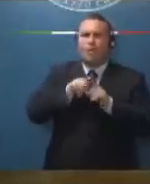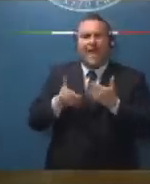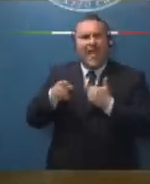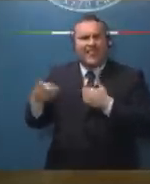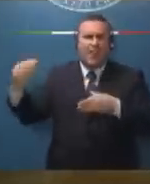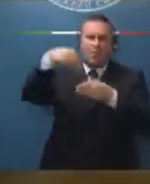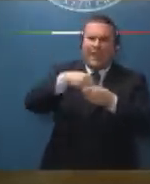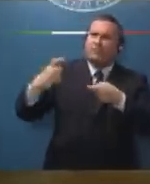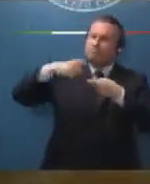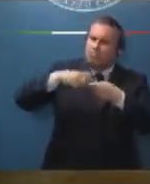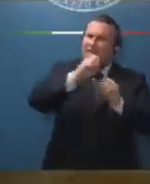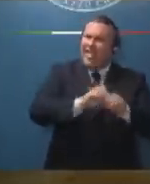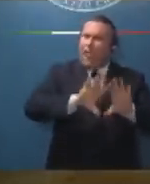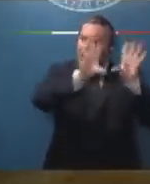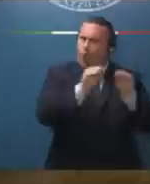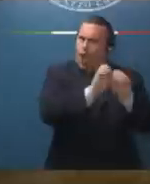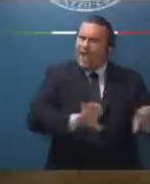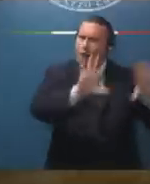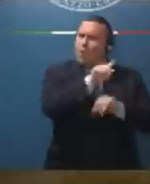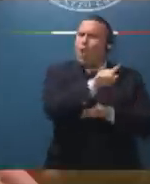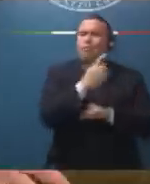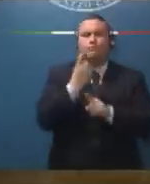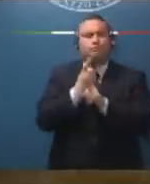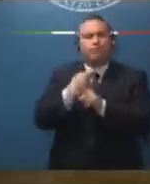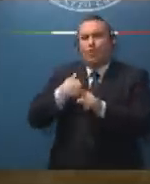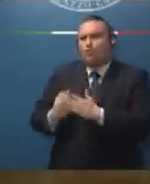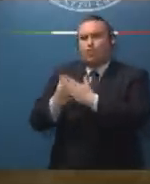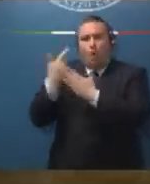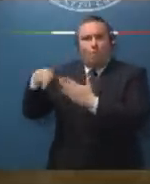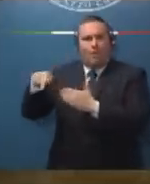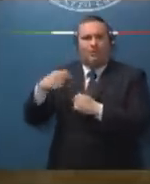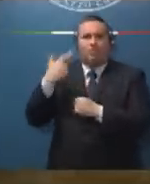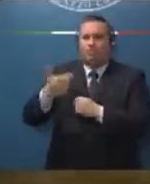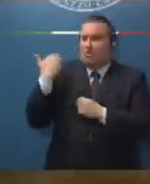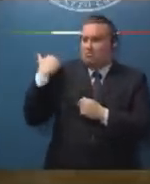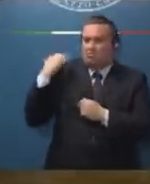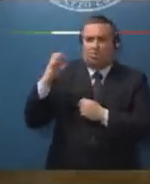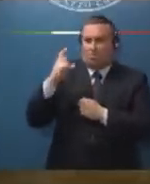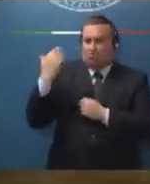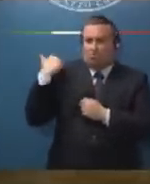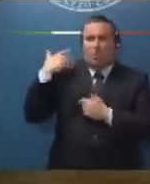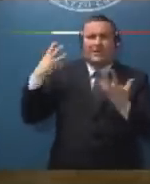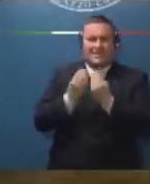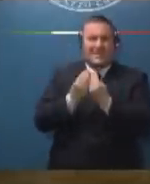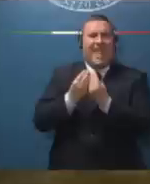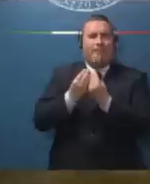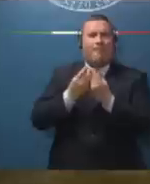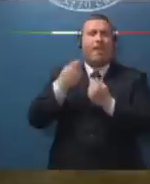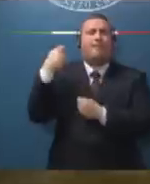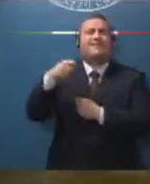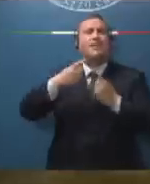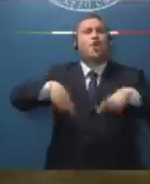il governo ucraino verso questo processo Io ne ho parlato nei giorni scorsi anche con la presidente della commissione europea